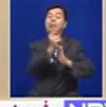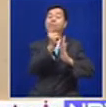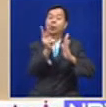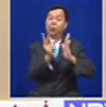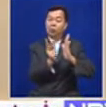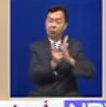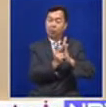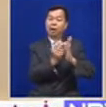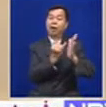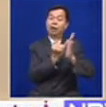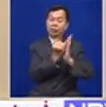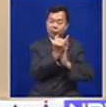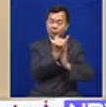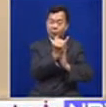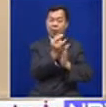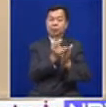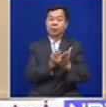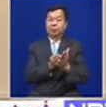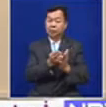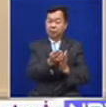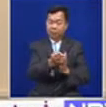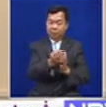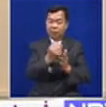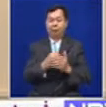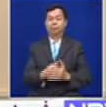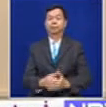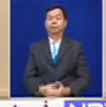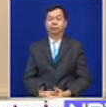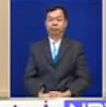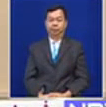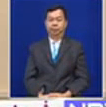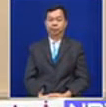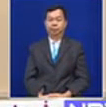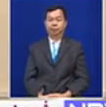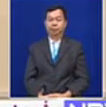ายการจะให้ยกคดีไม่สามารถทำ